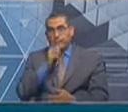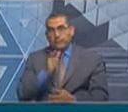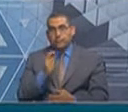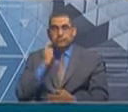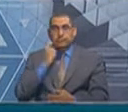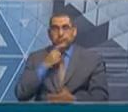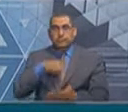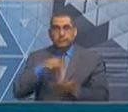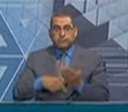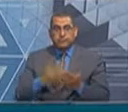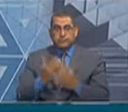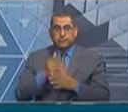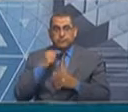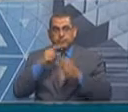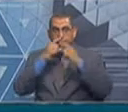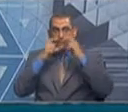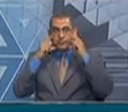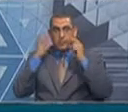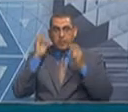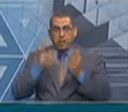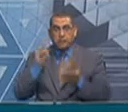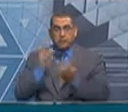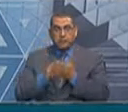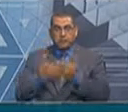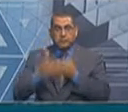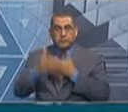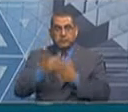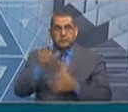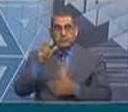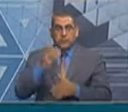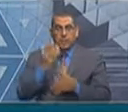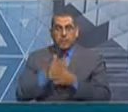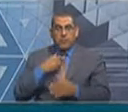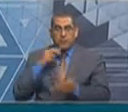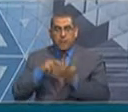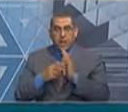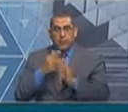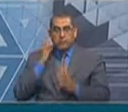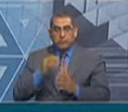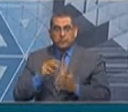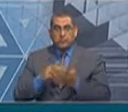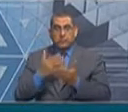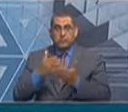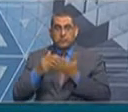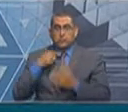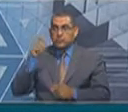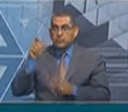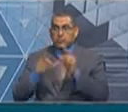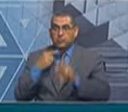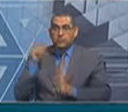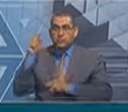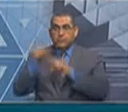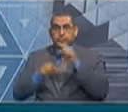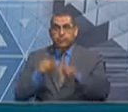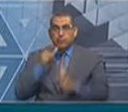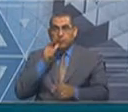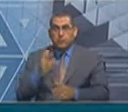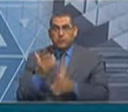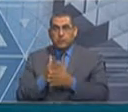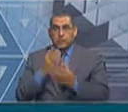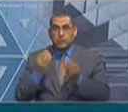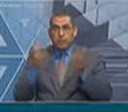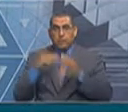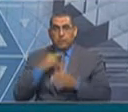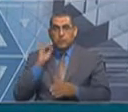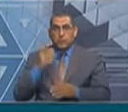لوضع الكمامات والمحافظة على التباعد الجسدي، ولن يكون بإمكان الزوار لمس الرخام. وتم